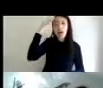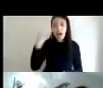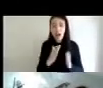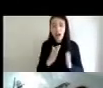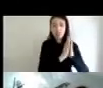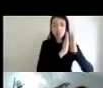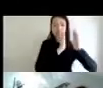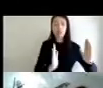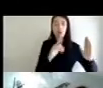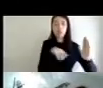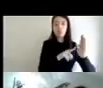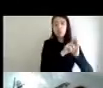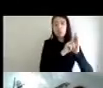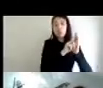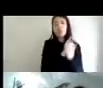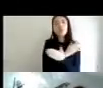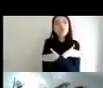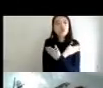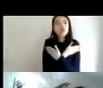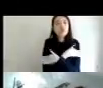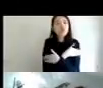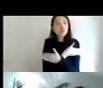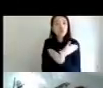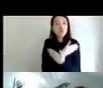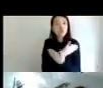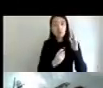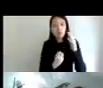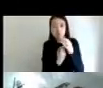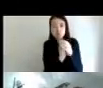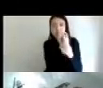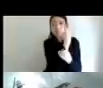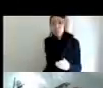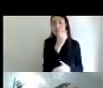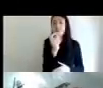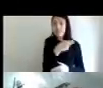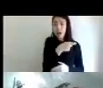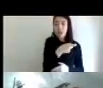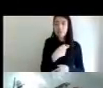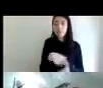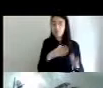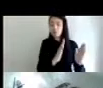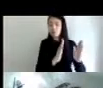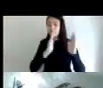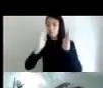暖一點的時候，它生長都會快一點，而在一些秋天